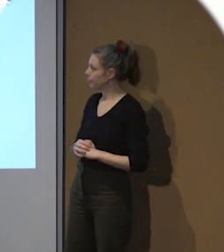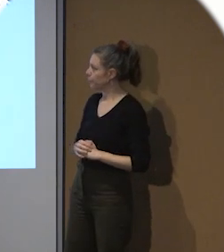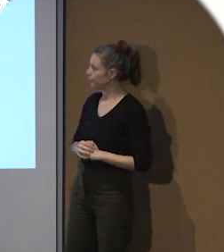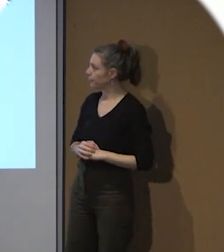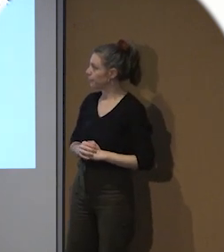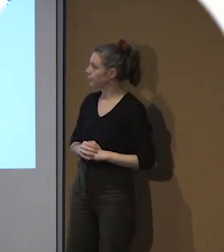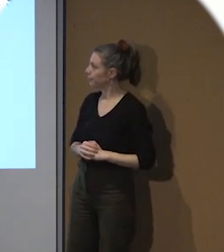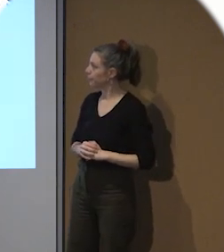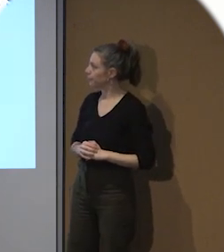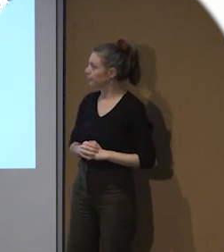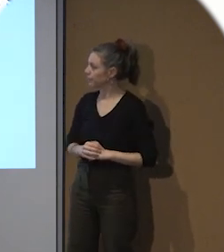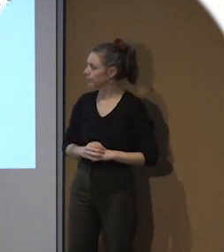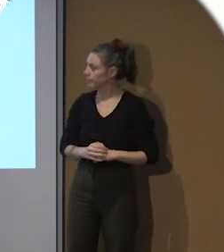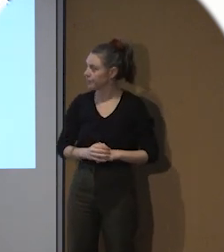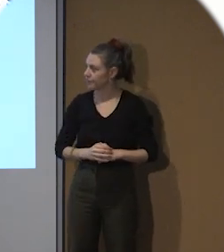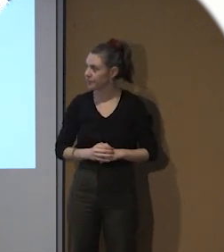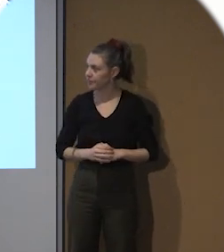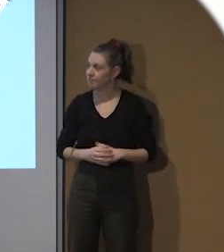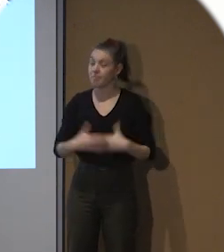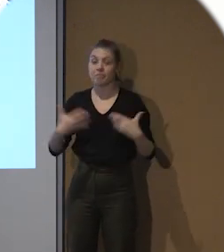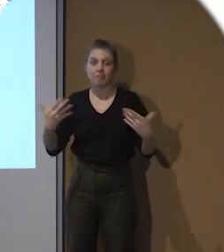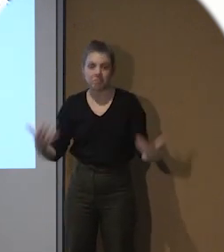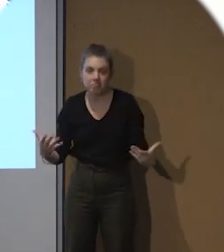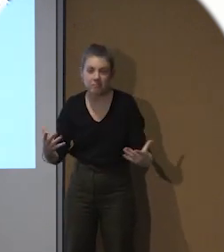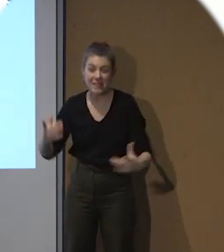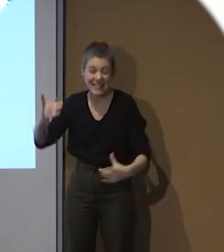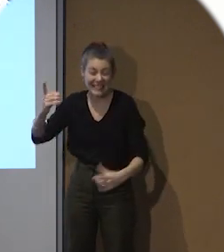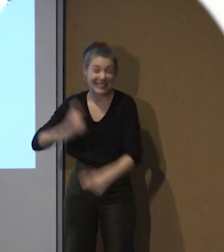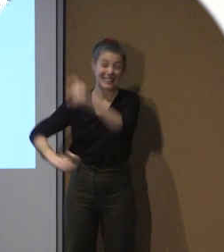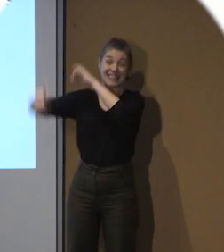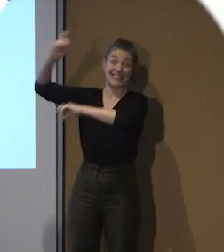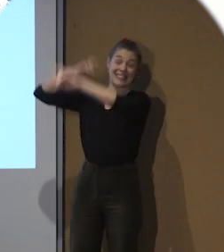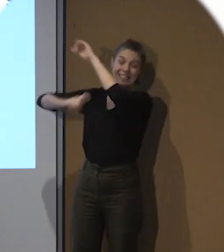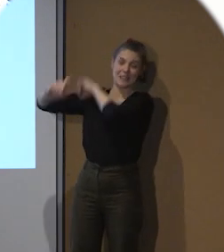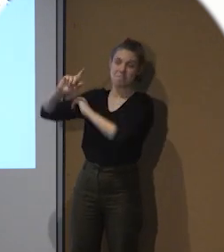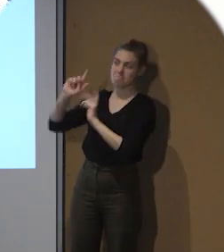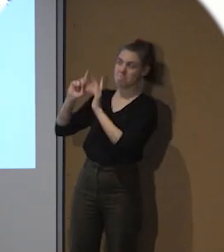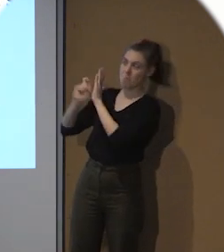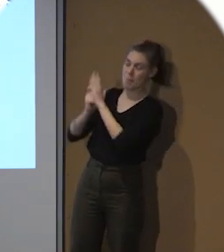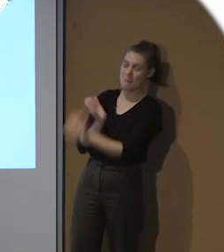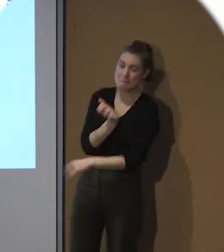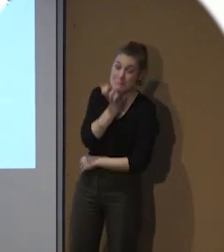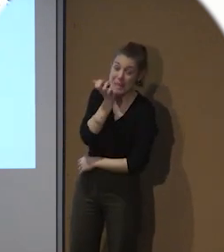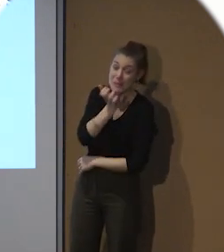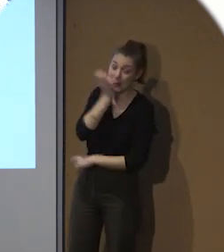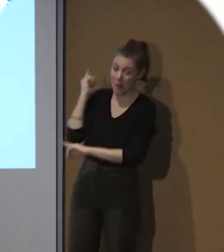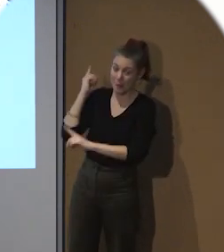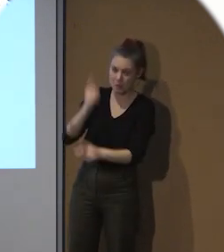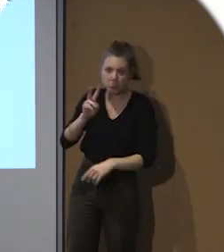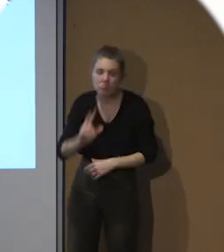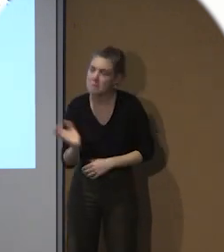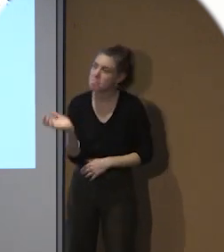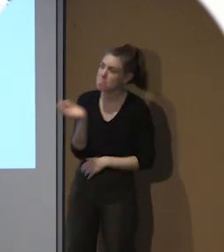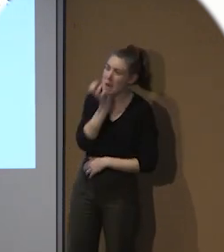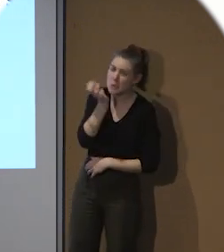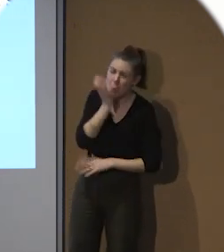Alors, que s'est-il passé de la préhistoire à nos jours? De l'homme sportif chasseur, mais à